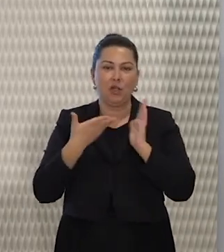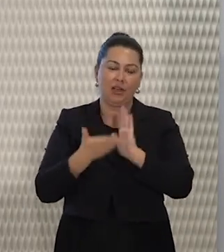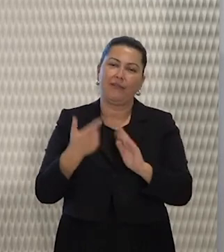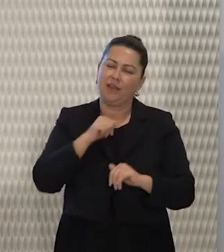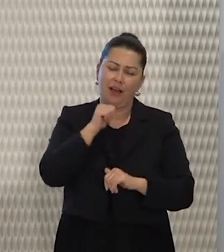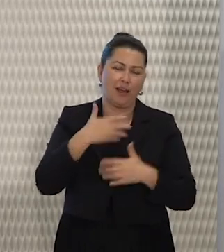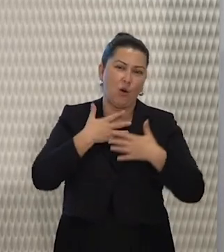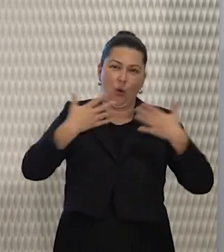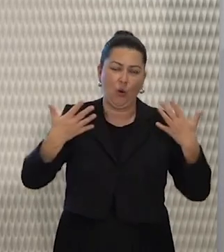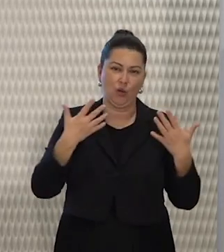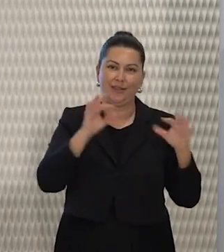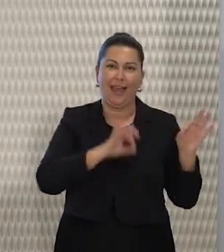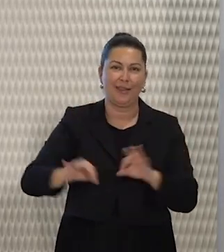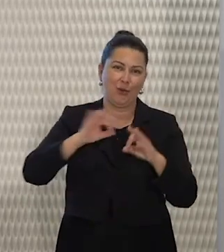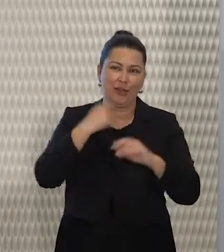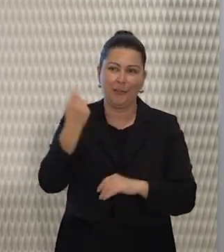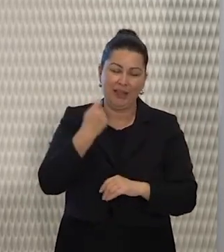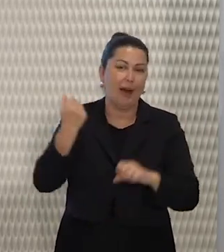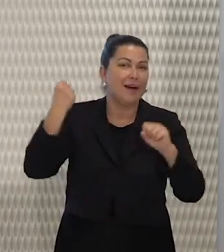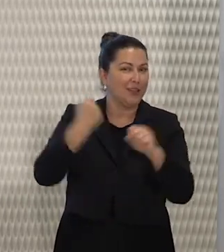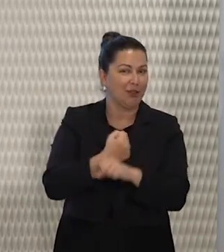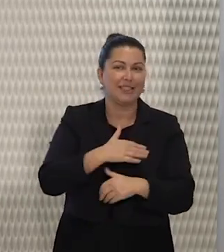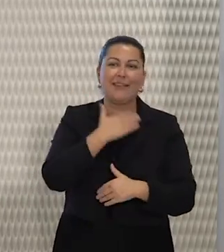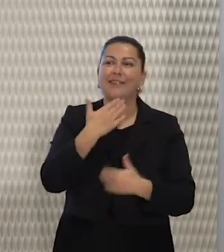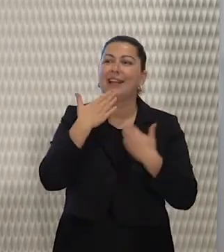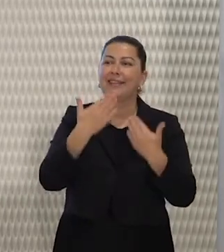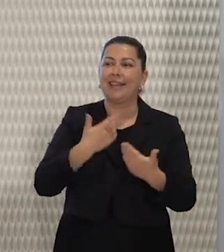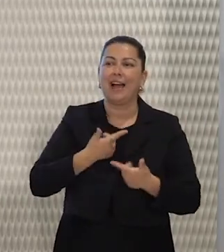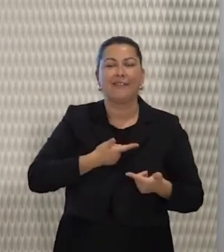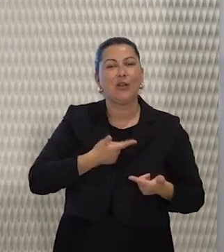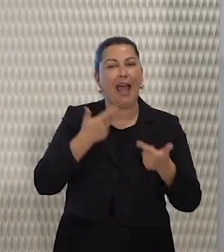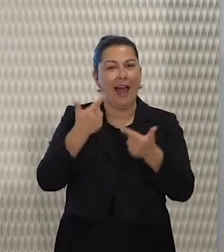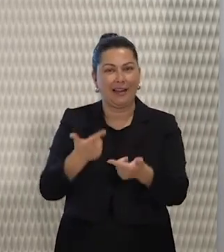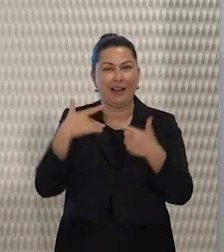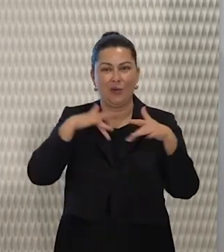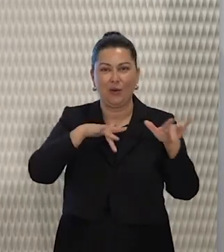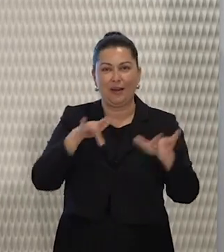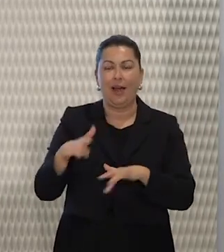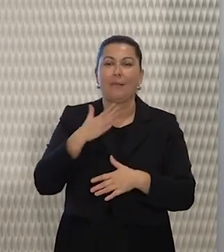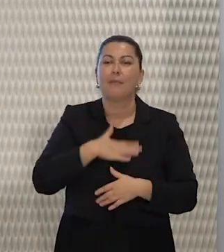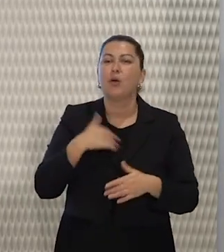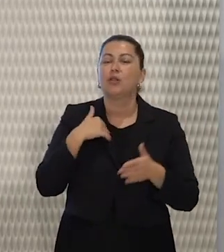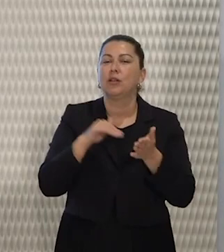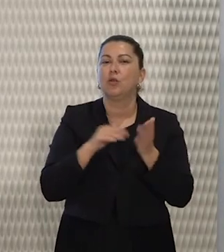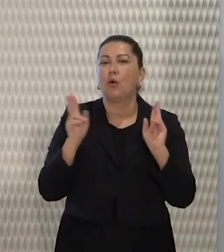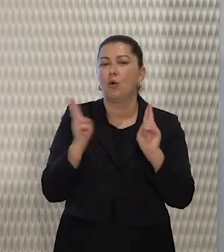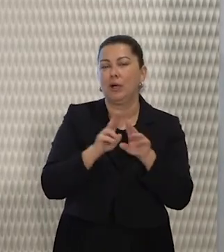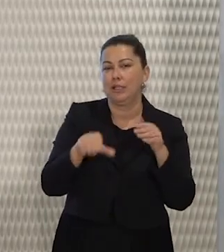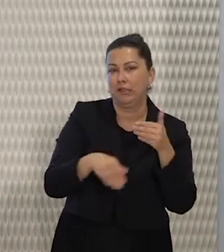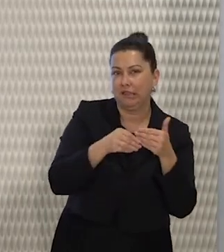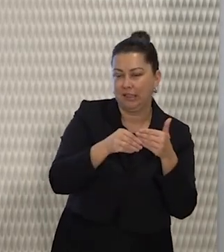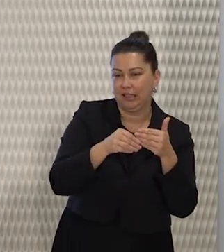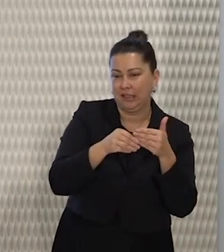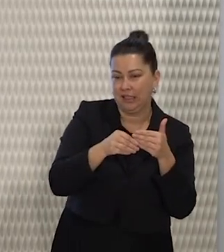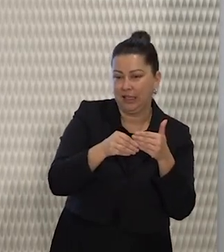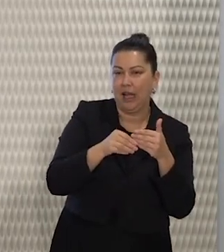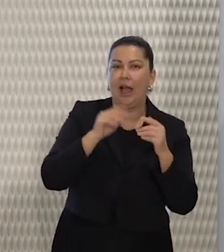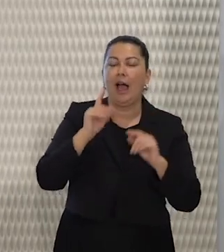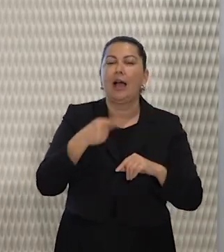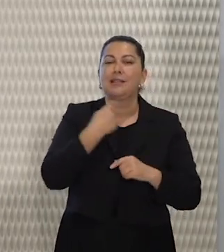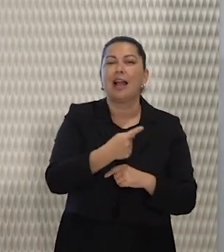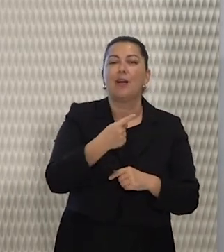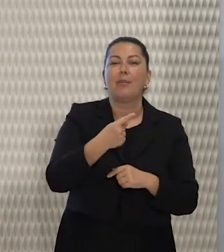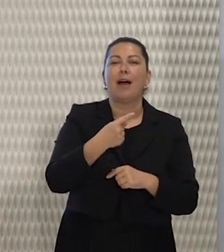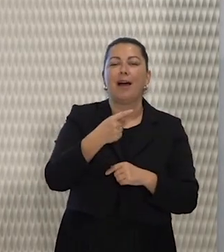große Industriebetrieb, aber vielen Dank nochmal für die Einladung an dieser Stelle. Ich möchte noch kurz anschließen. Er hat auch noch gesagt, ich habe viel